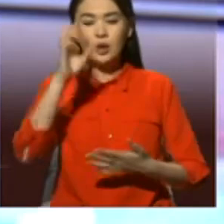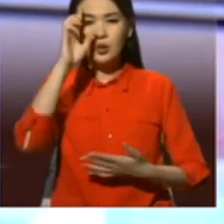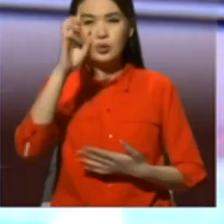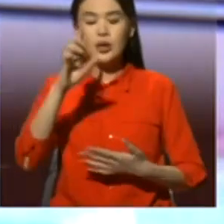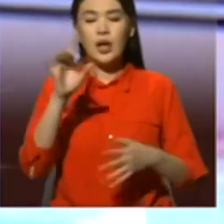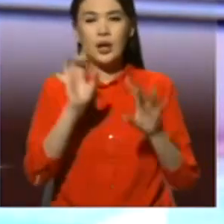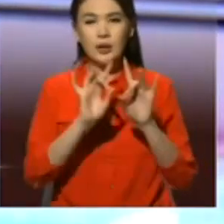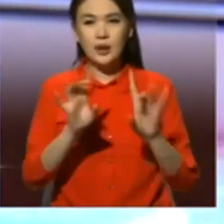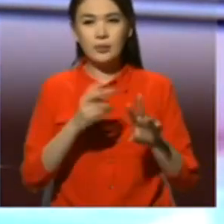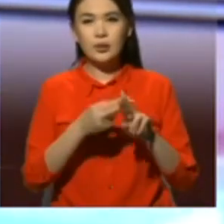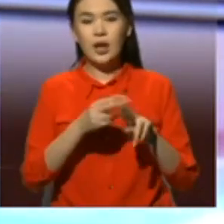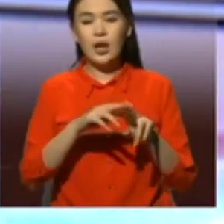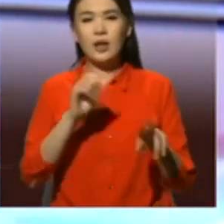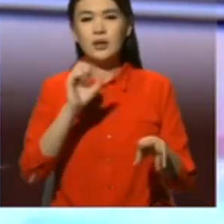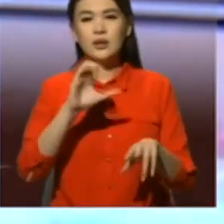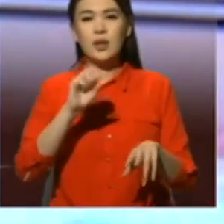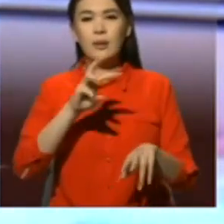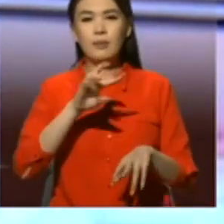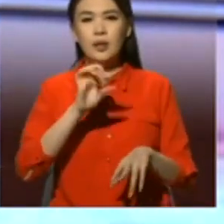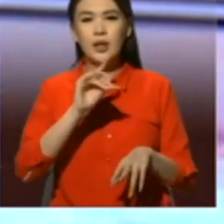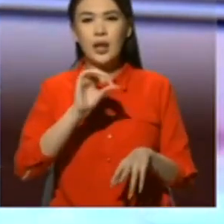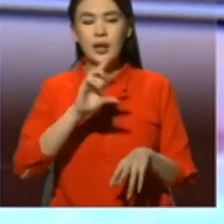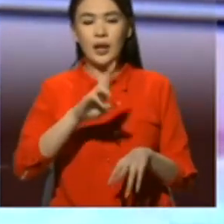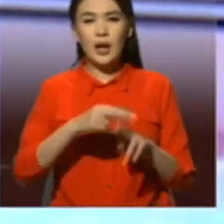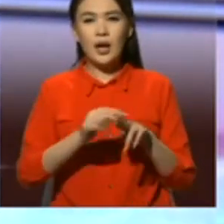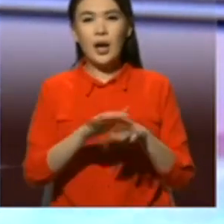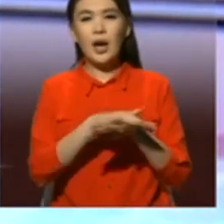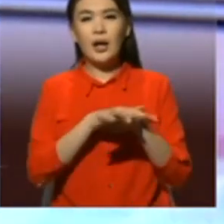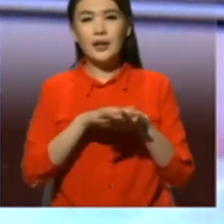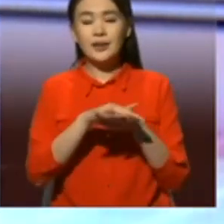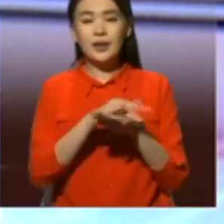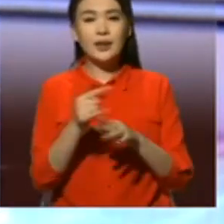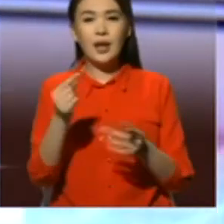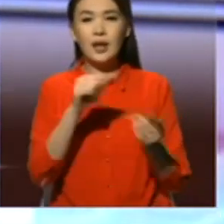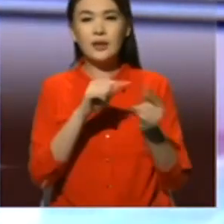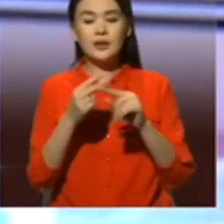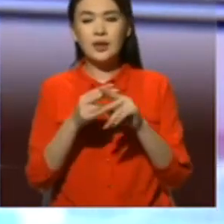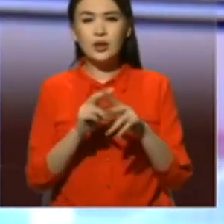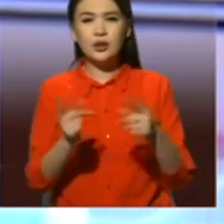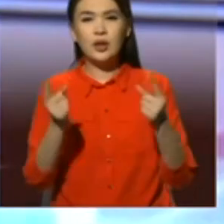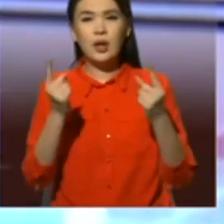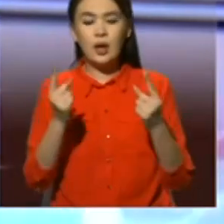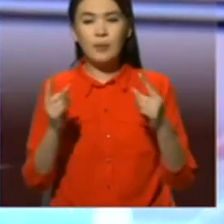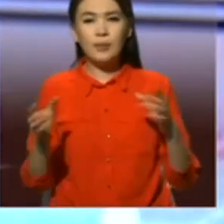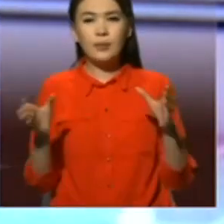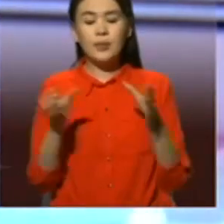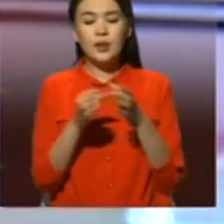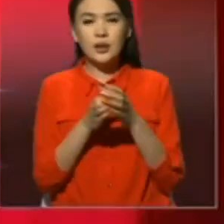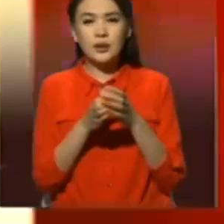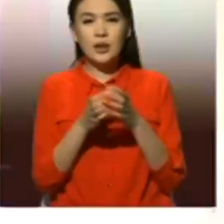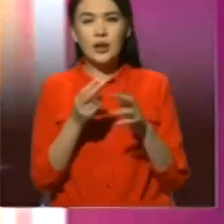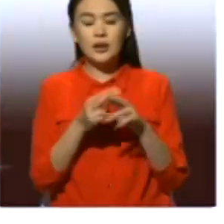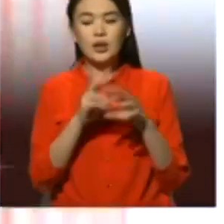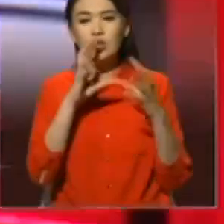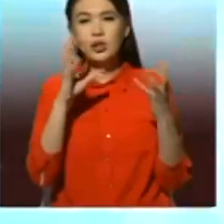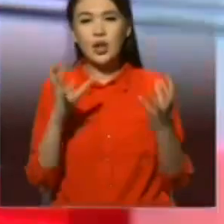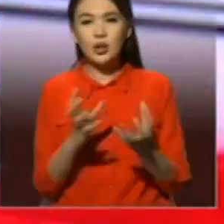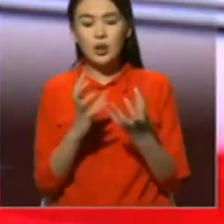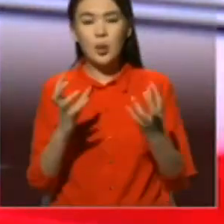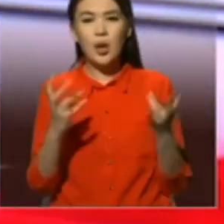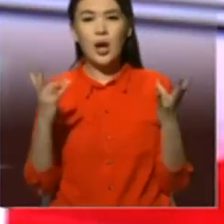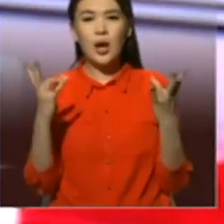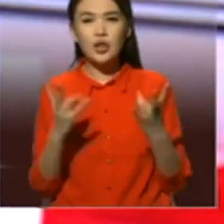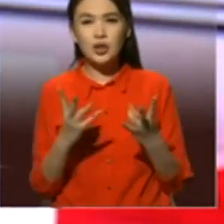енді ассамблея ол халықтардың арасындағы ынтымақты, бірлікті сақтау ол